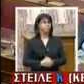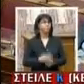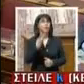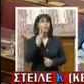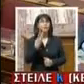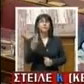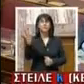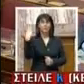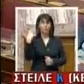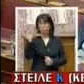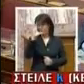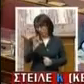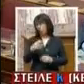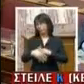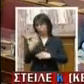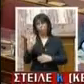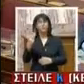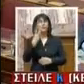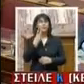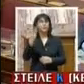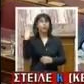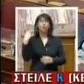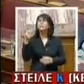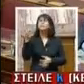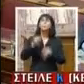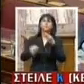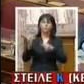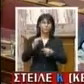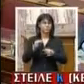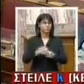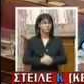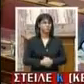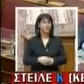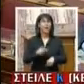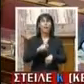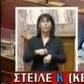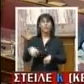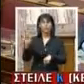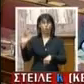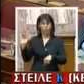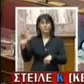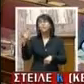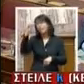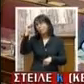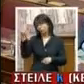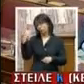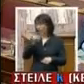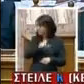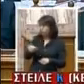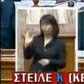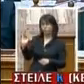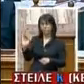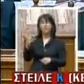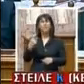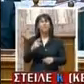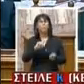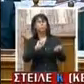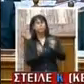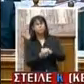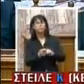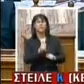πριν, πραγματικό Πασόκ. 3 χρόνια πριν τι λέγατε, επίκαιρη ερώτηση στον Πρωθυπουργό Καραμαλή. Για τις